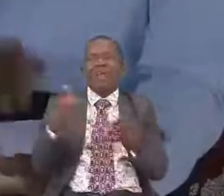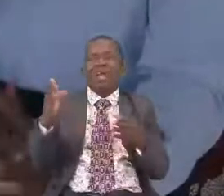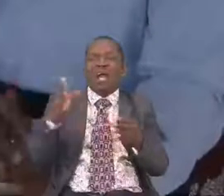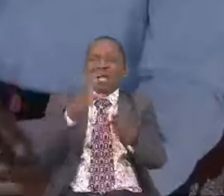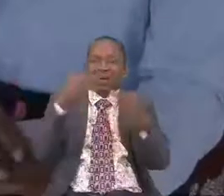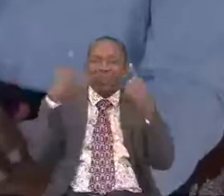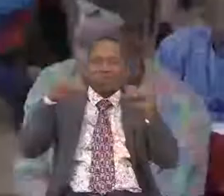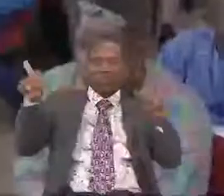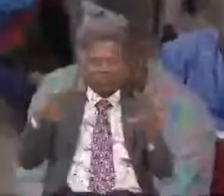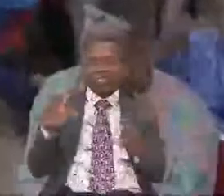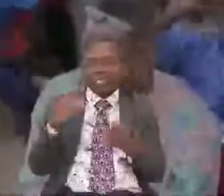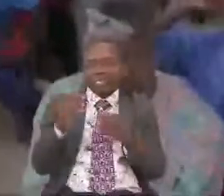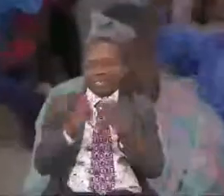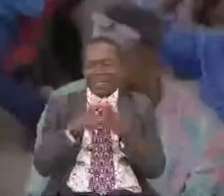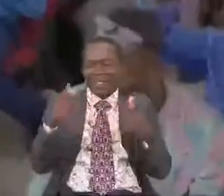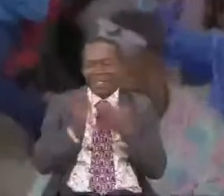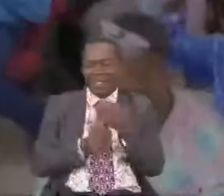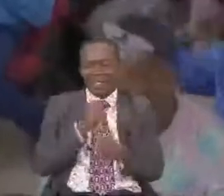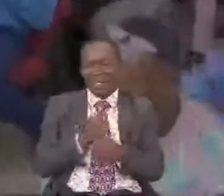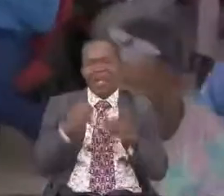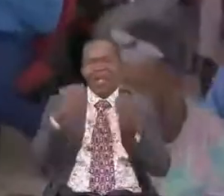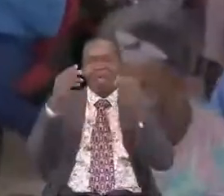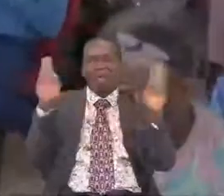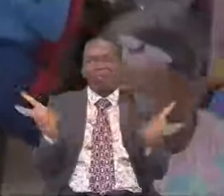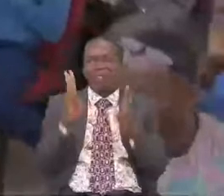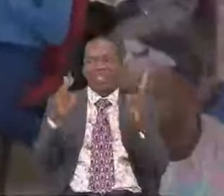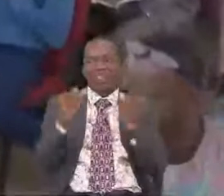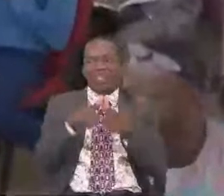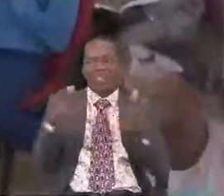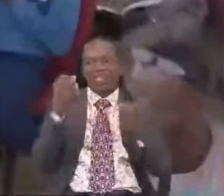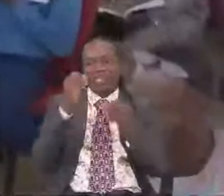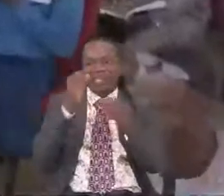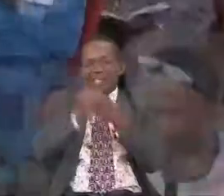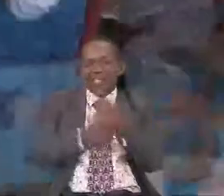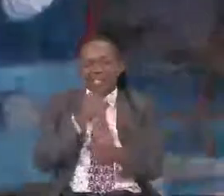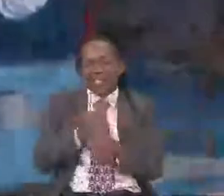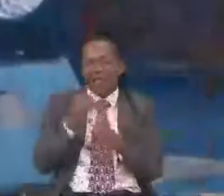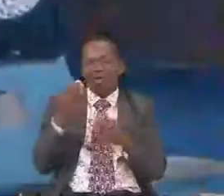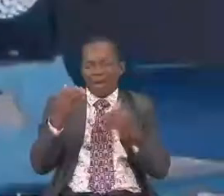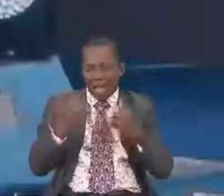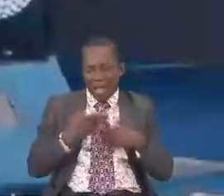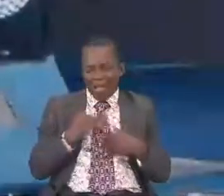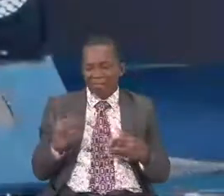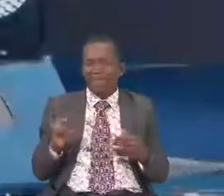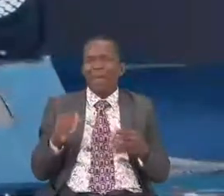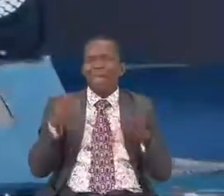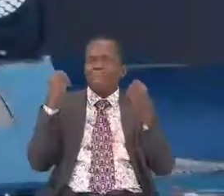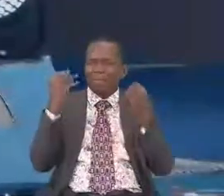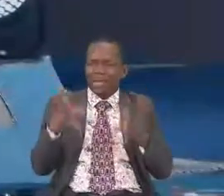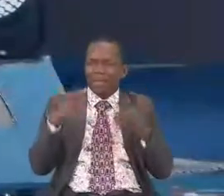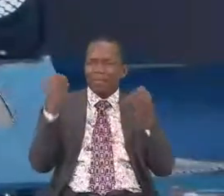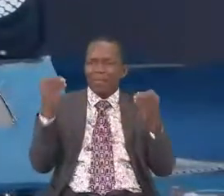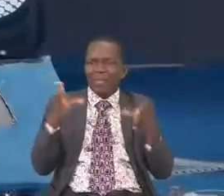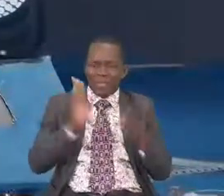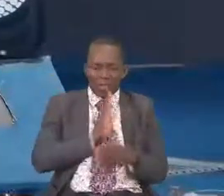victoire, une année de triomphe. Une année pour avoir les convertis que tu n'as jamais vu dans